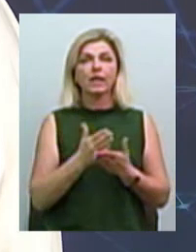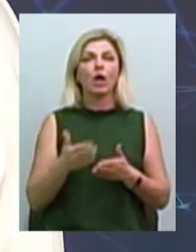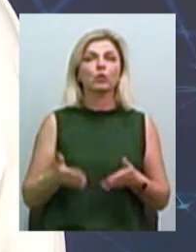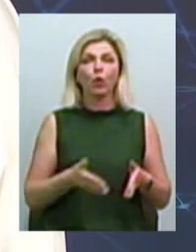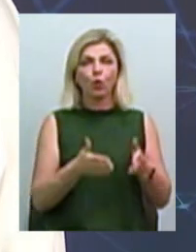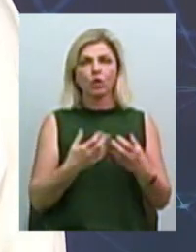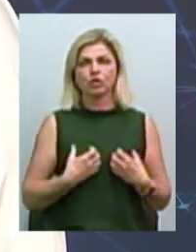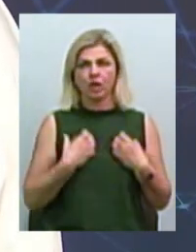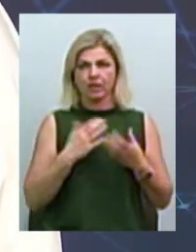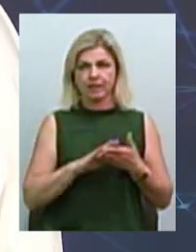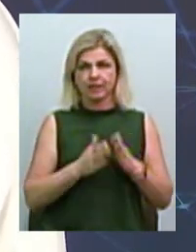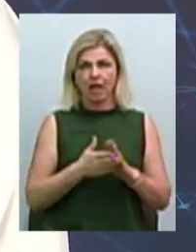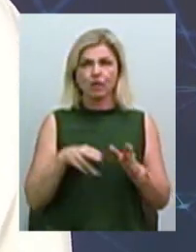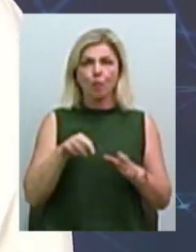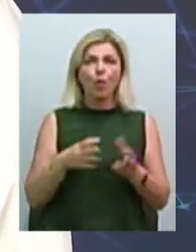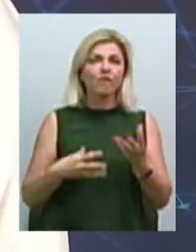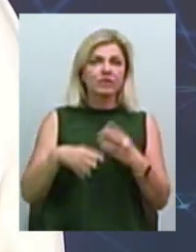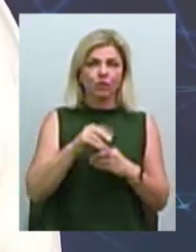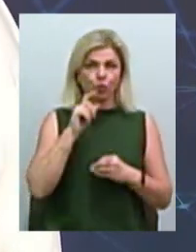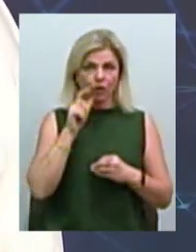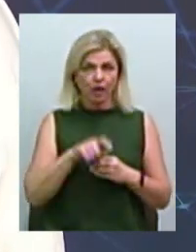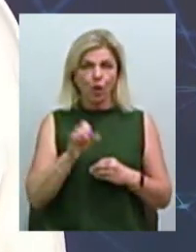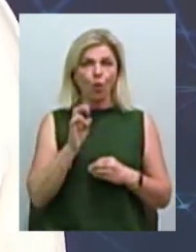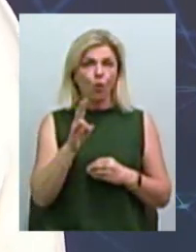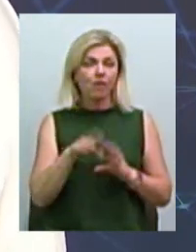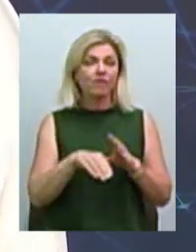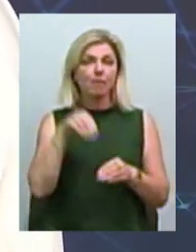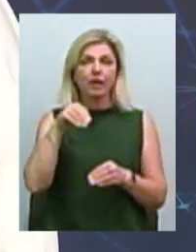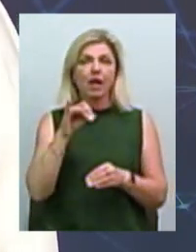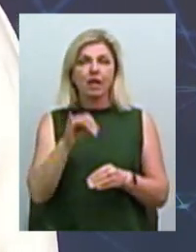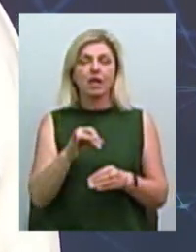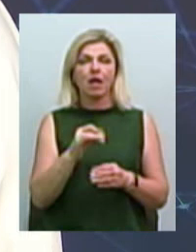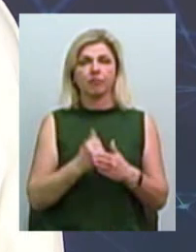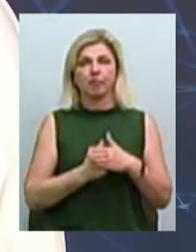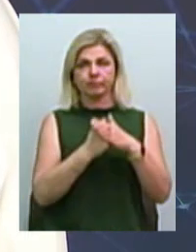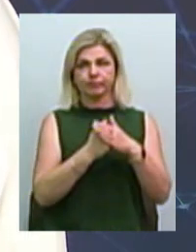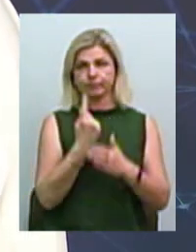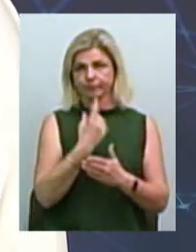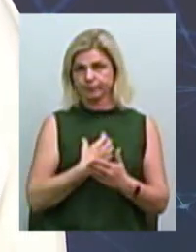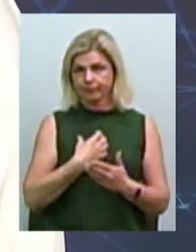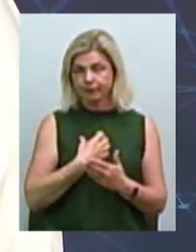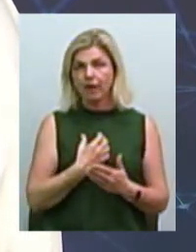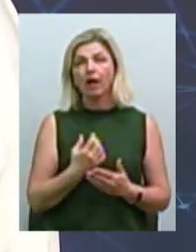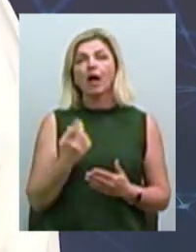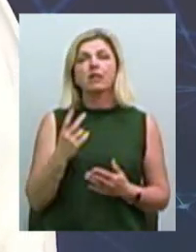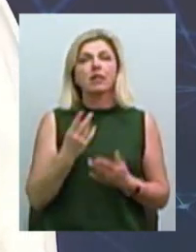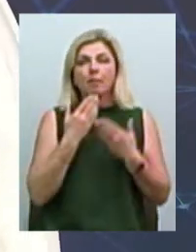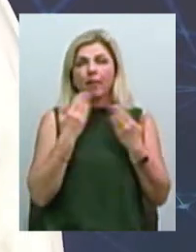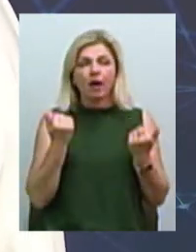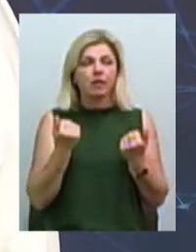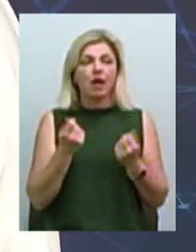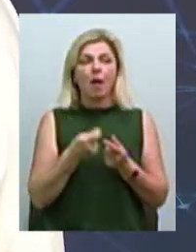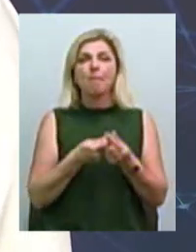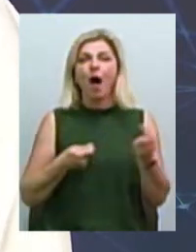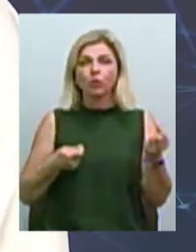стані по всій Україні. І він вибирає і виставляє собі пріоритети. Він не має палички,